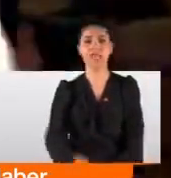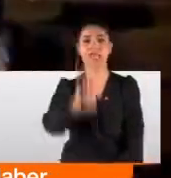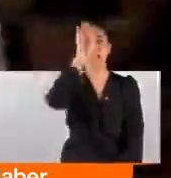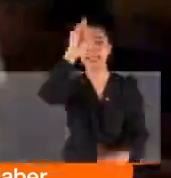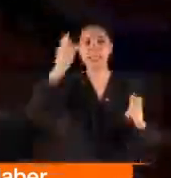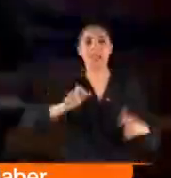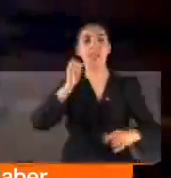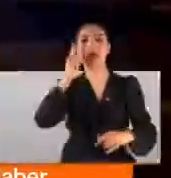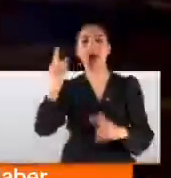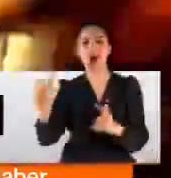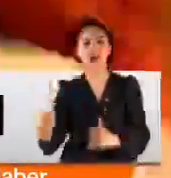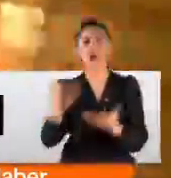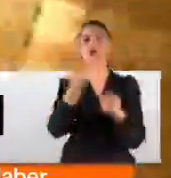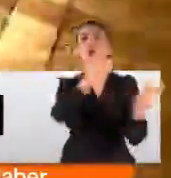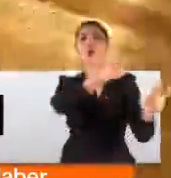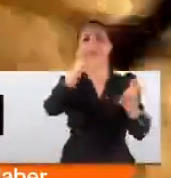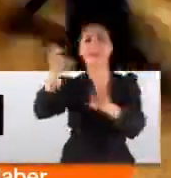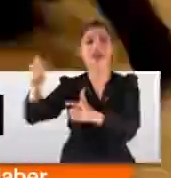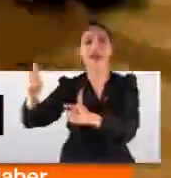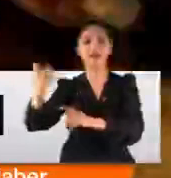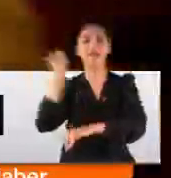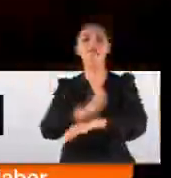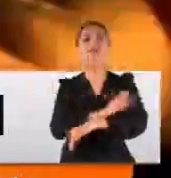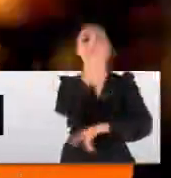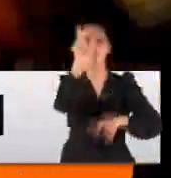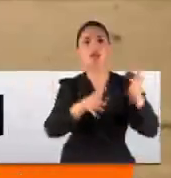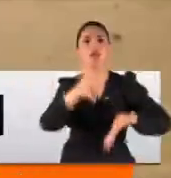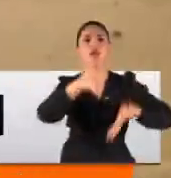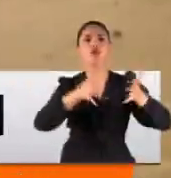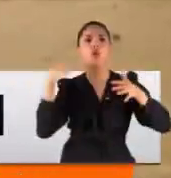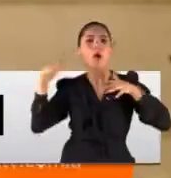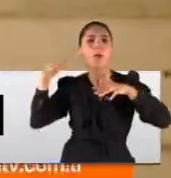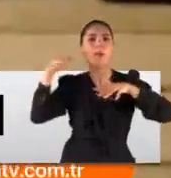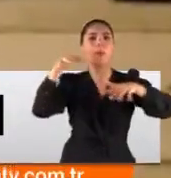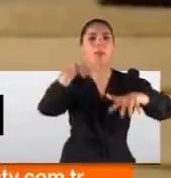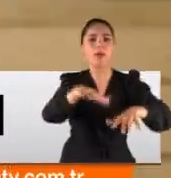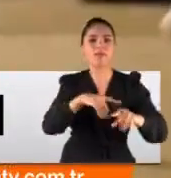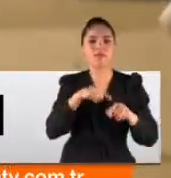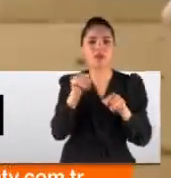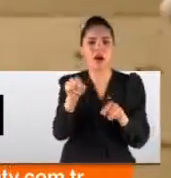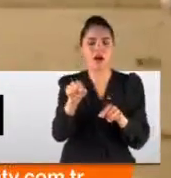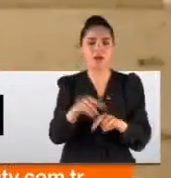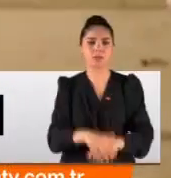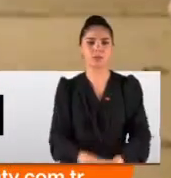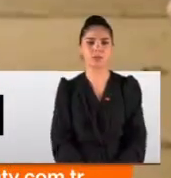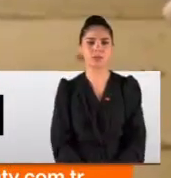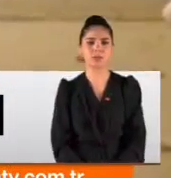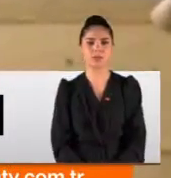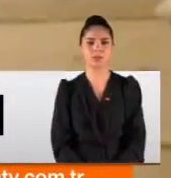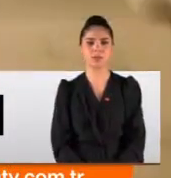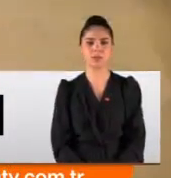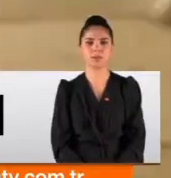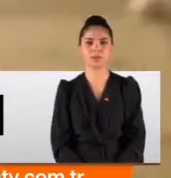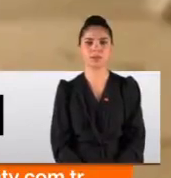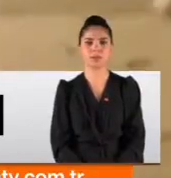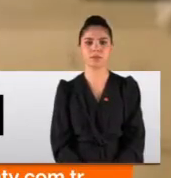İstanbul'da, Ankara'da ve yurdun birçok noktasında vatandaşlar sokağa indi. Bebi! Anne gel buraya. Bebeğim